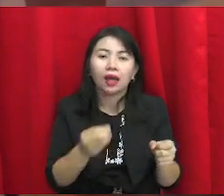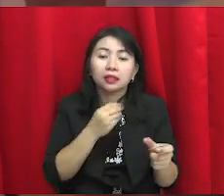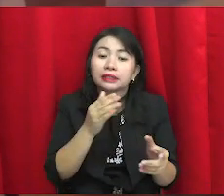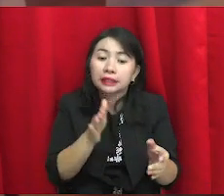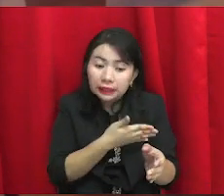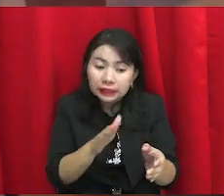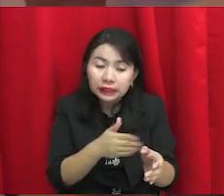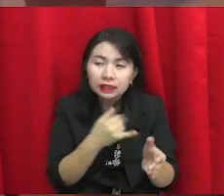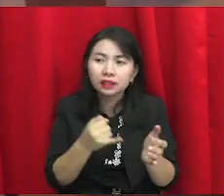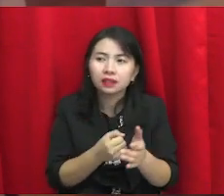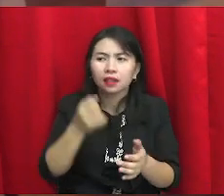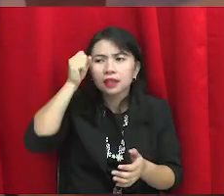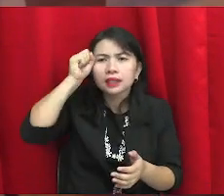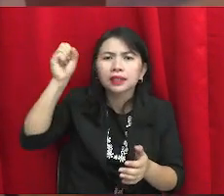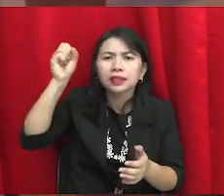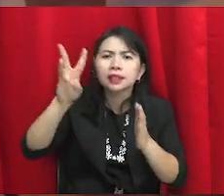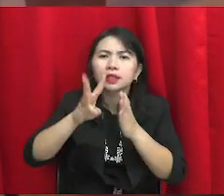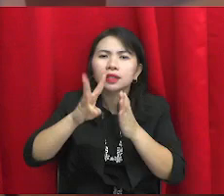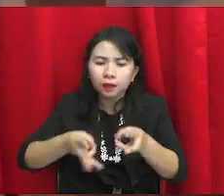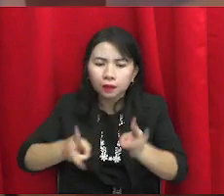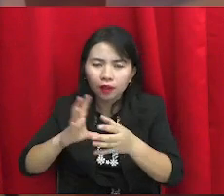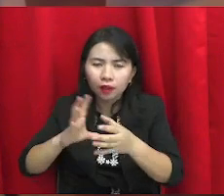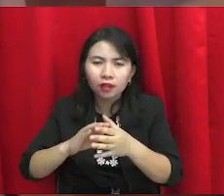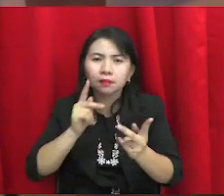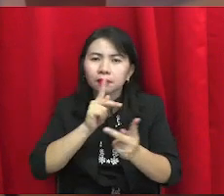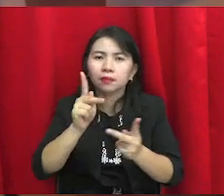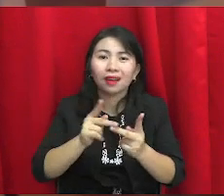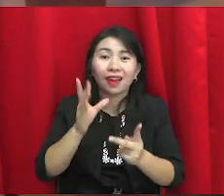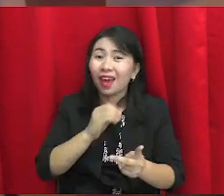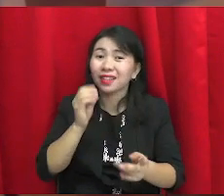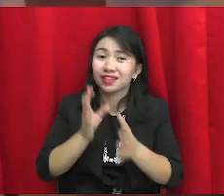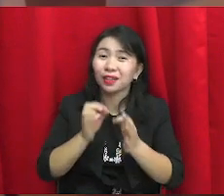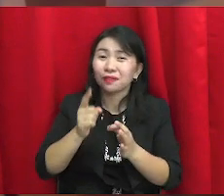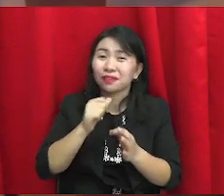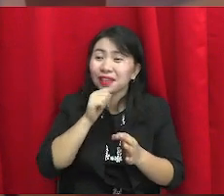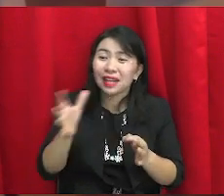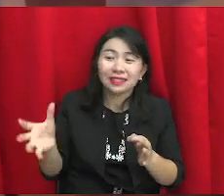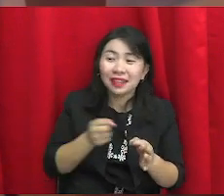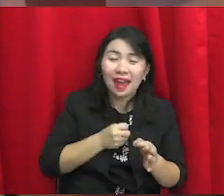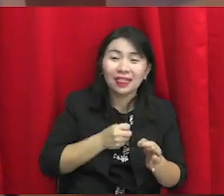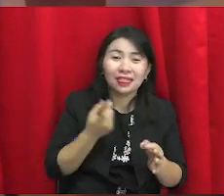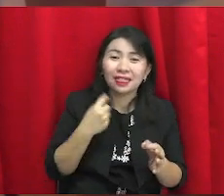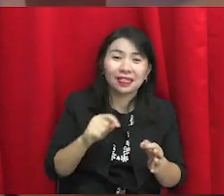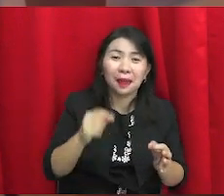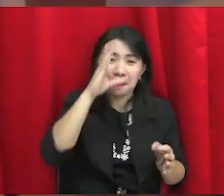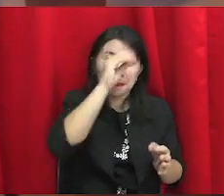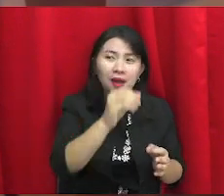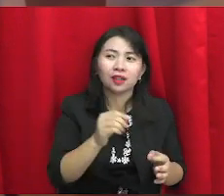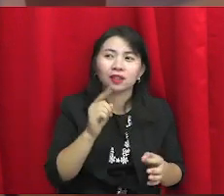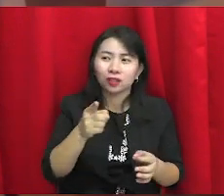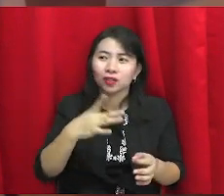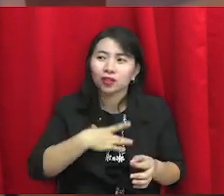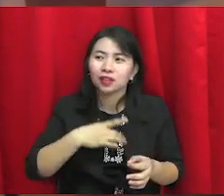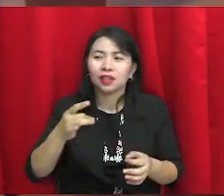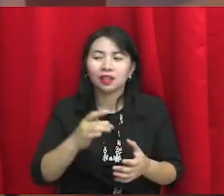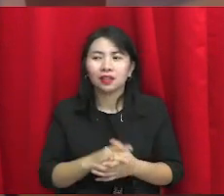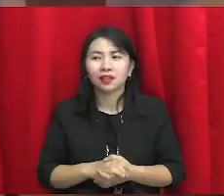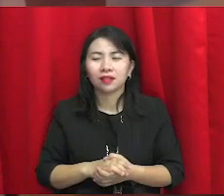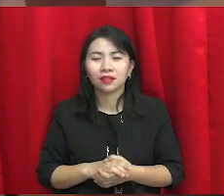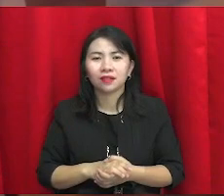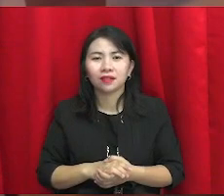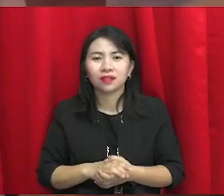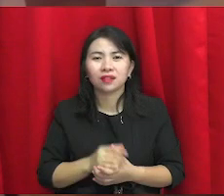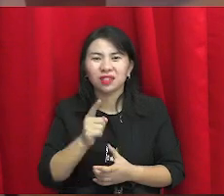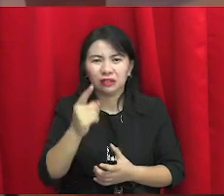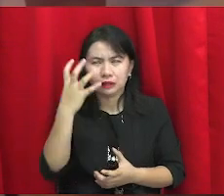is perfect. Pag hindi binigay sa'yo, yung gusto mong lalaki o babae, hindi na perfect yung way ng Diyos. Sir, favorite din yan ni Mam Cyrus. Ah,